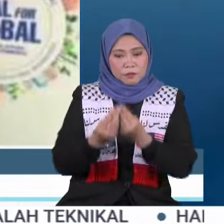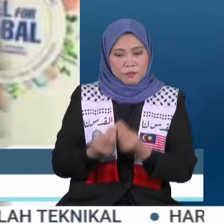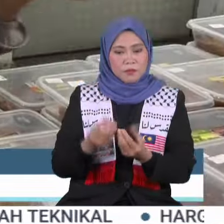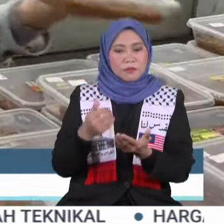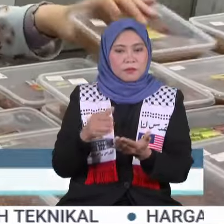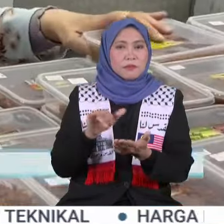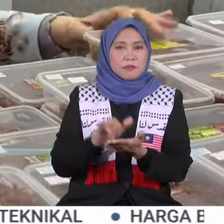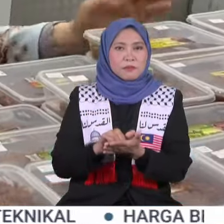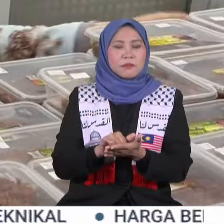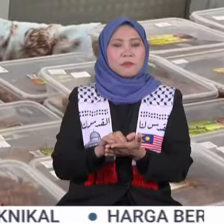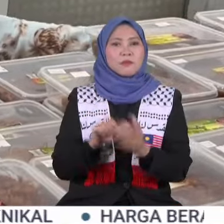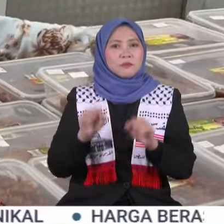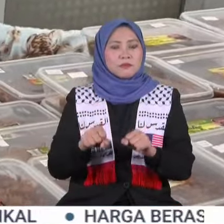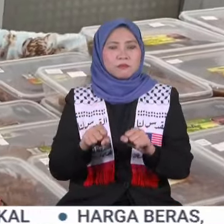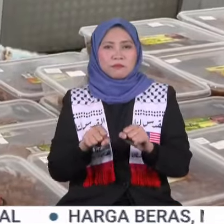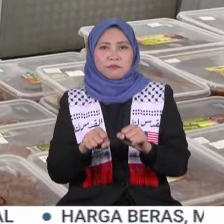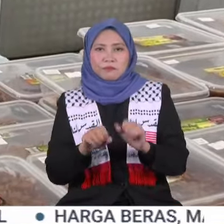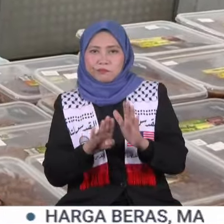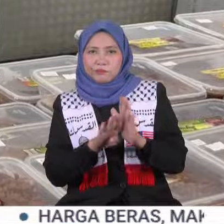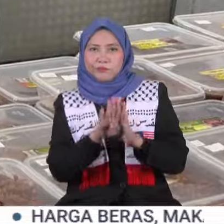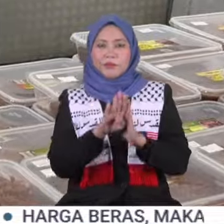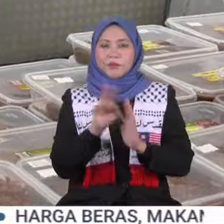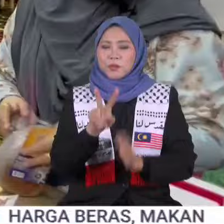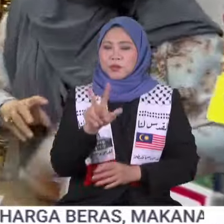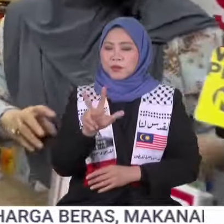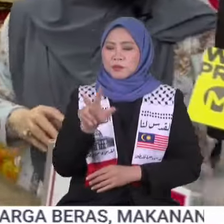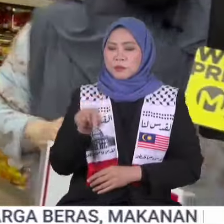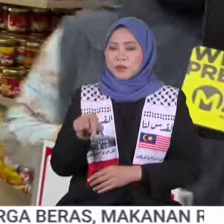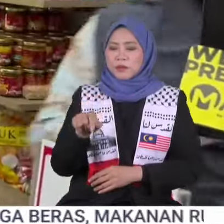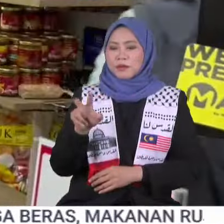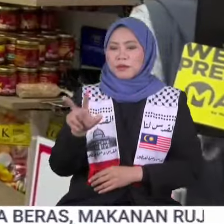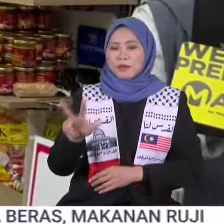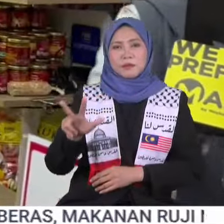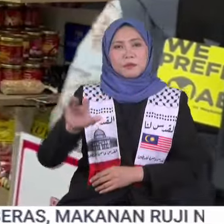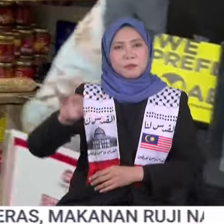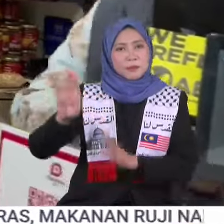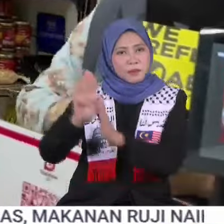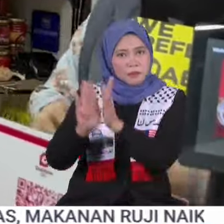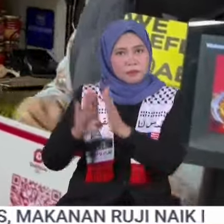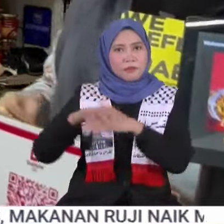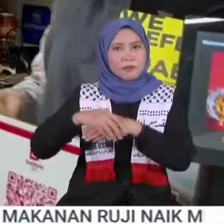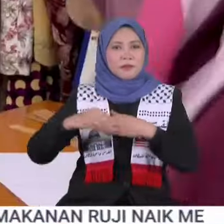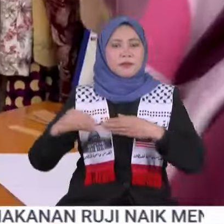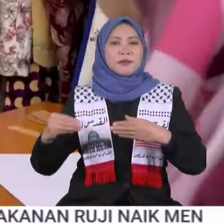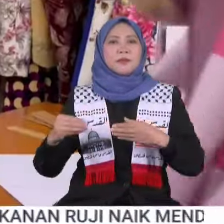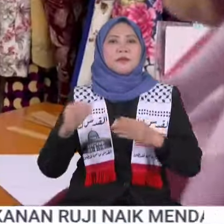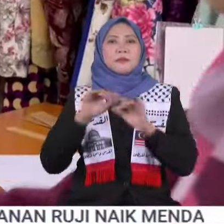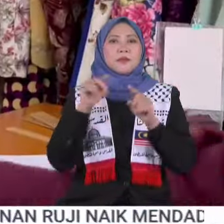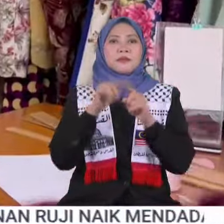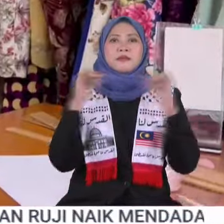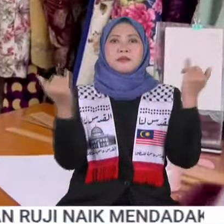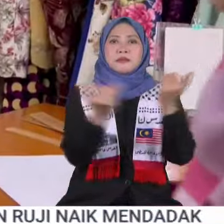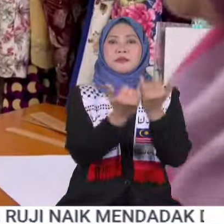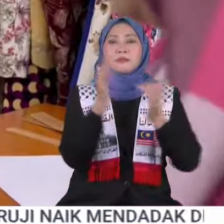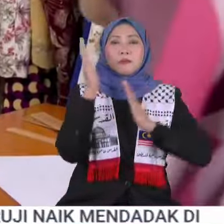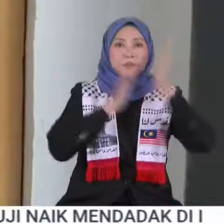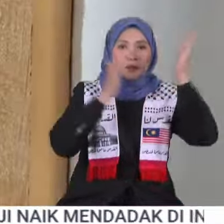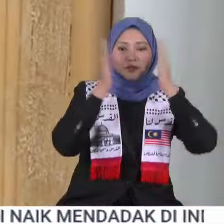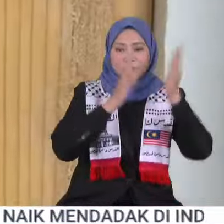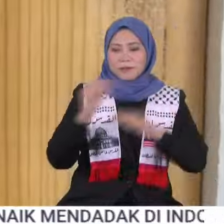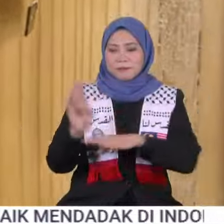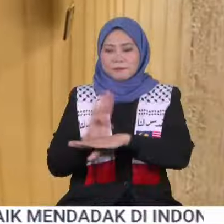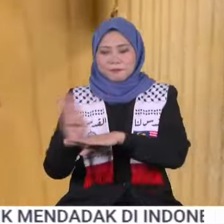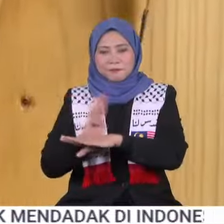merupakan sumbangan kepada eksport dan r3.3 bilion impak limpahan kepada Syarikat Malaysia dan